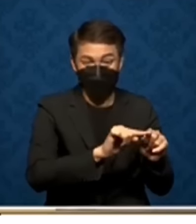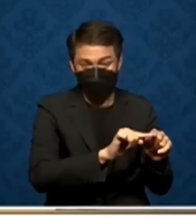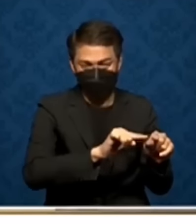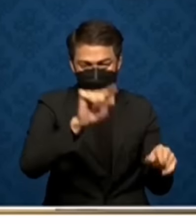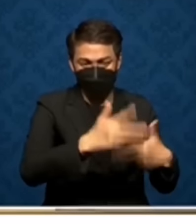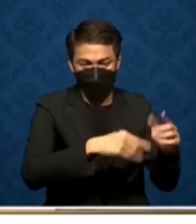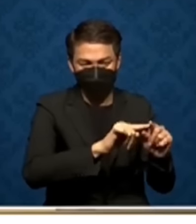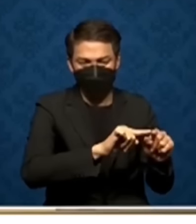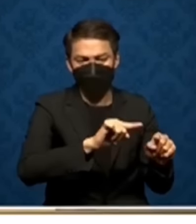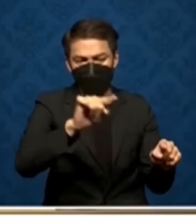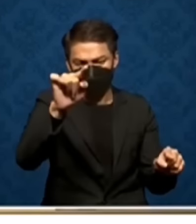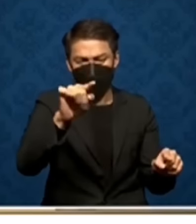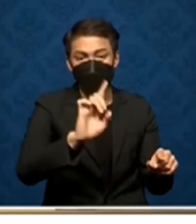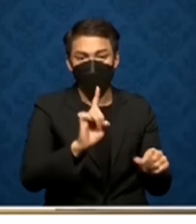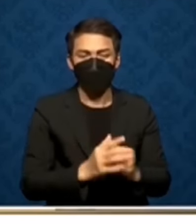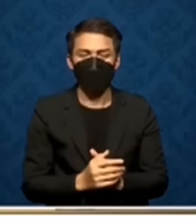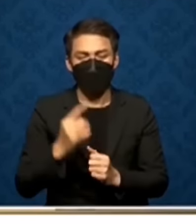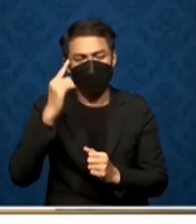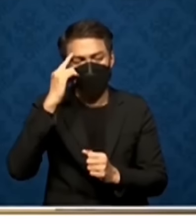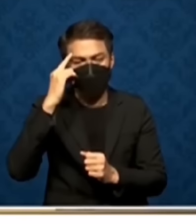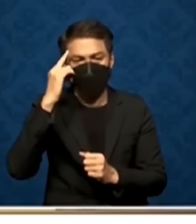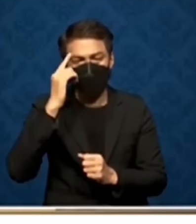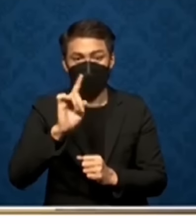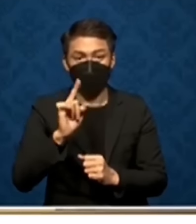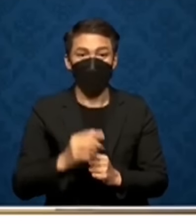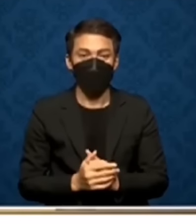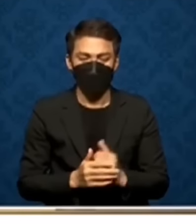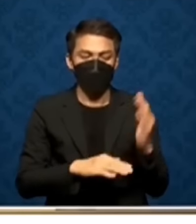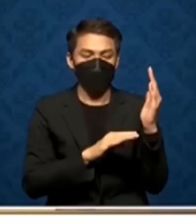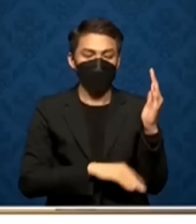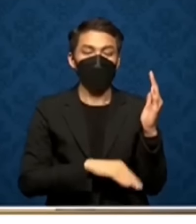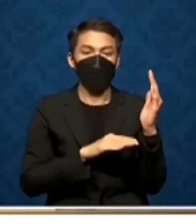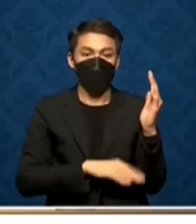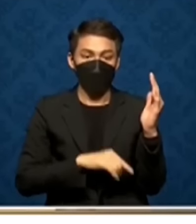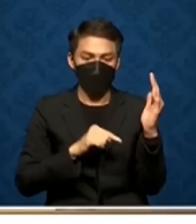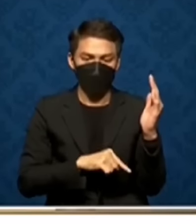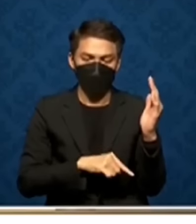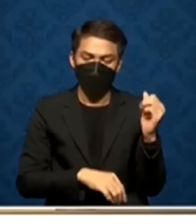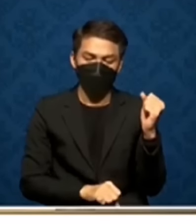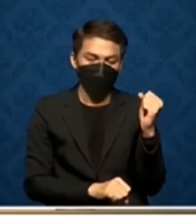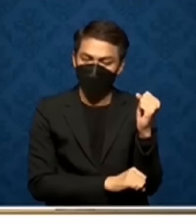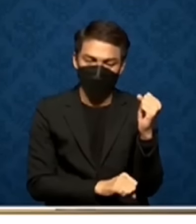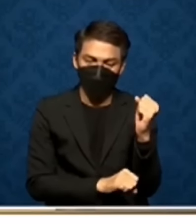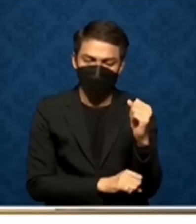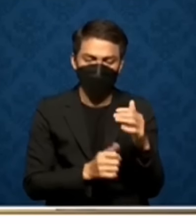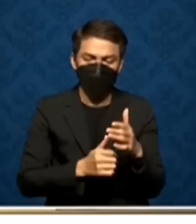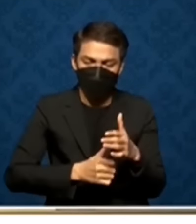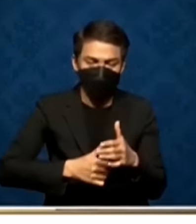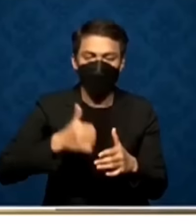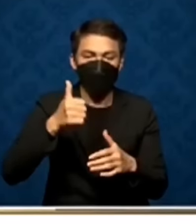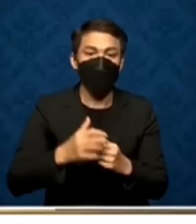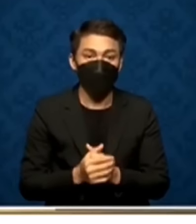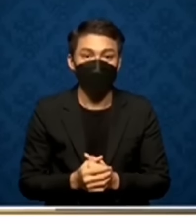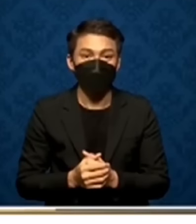มก็มีสมมติฐานอันเดียวเพราะว่าภาคใต้ตอนนี้เป็นจังหวัดที่ยากจนที่สุดใน3จังหวัดคือ